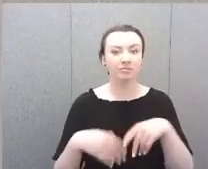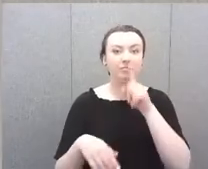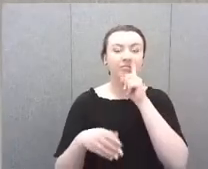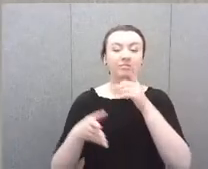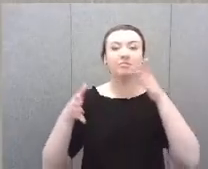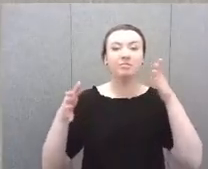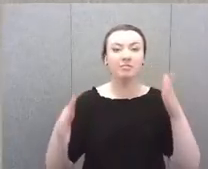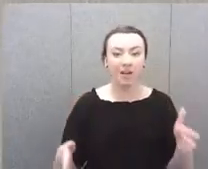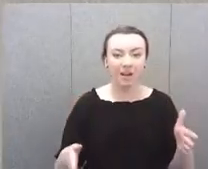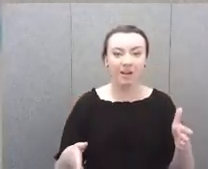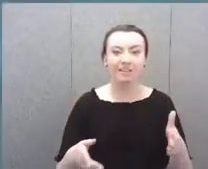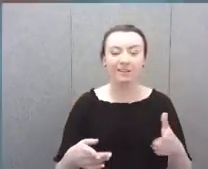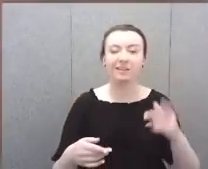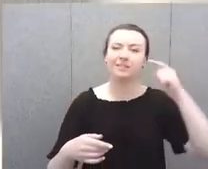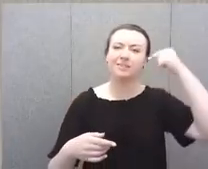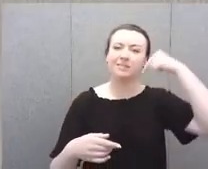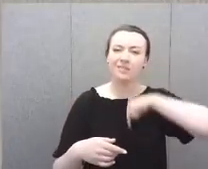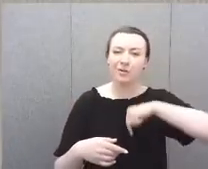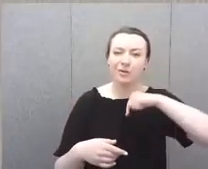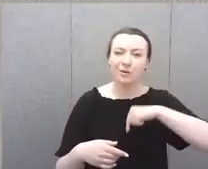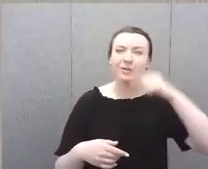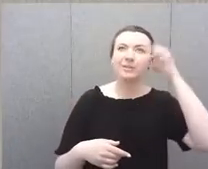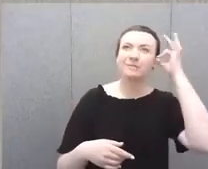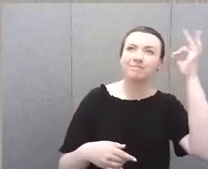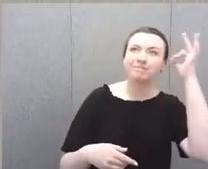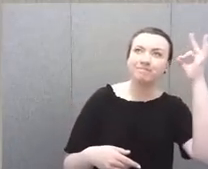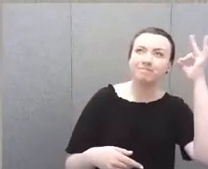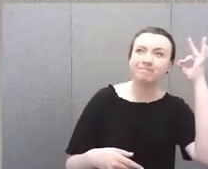Уже больше года я вынашивала